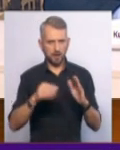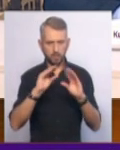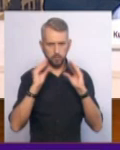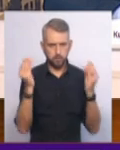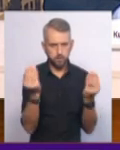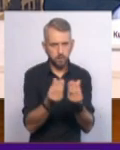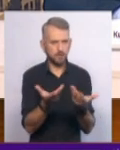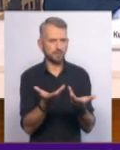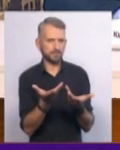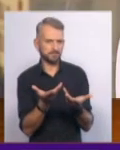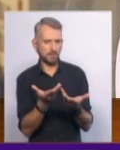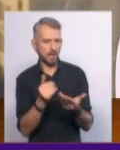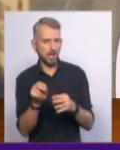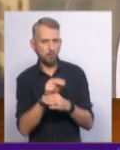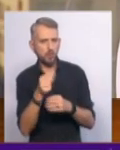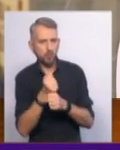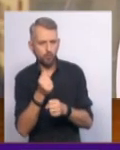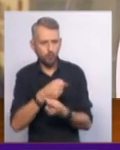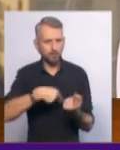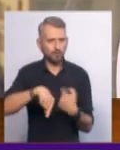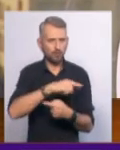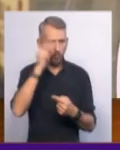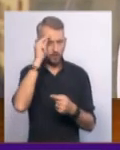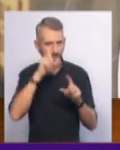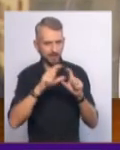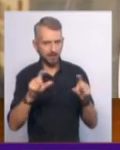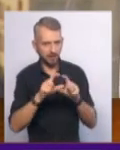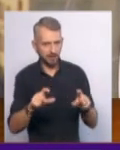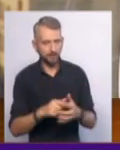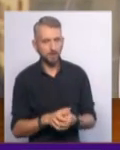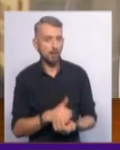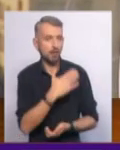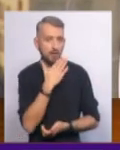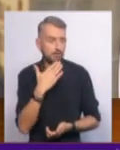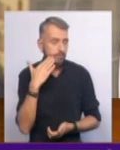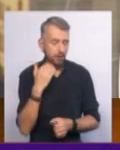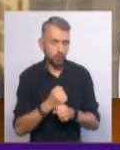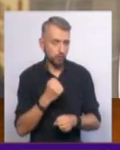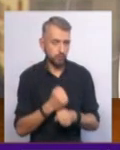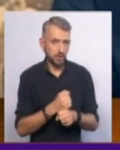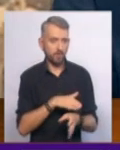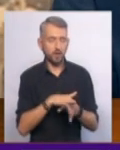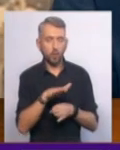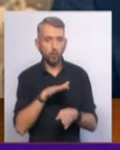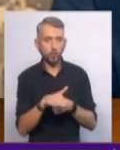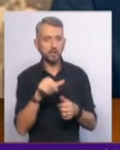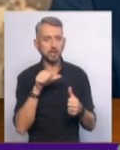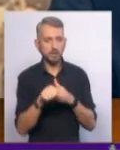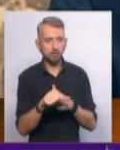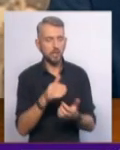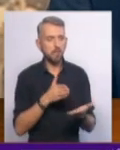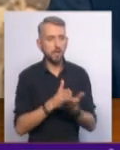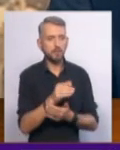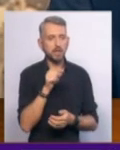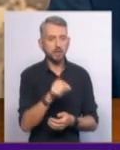благоустрою навколо освітніх закладів. Багато робіт виконується саме направлення